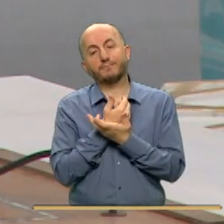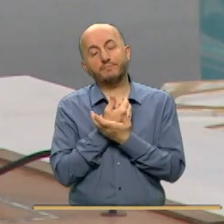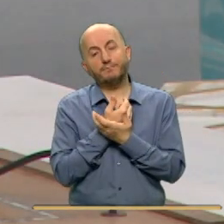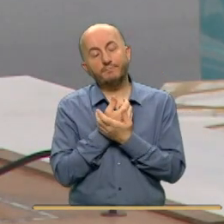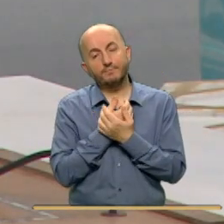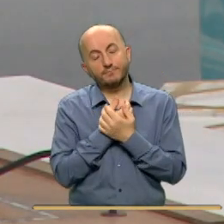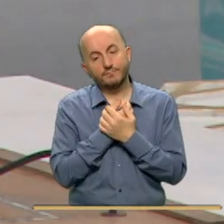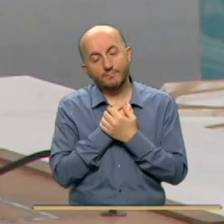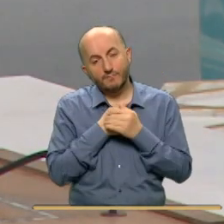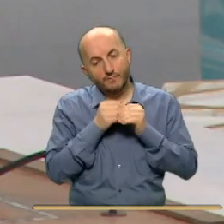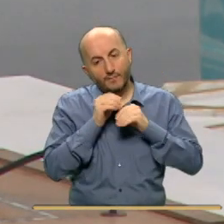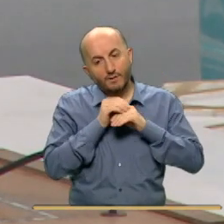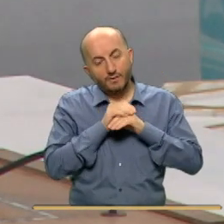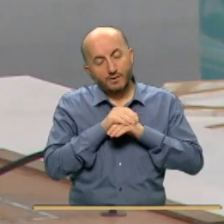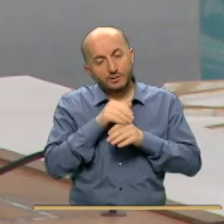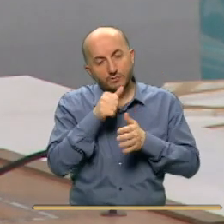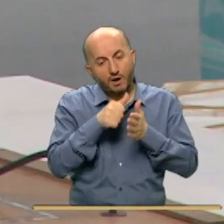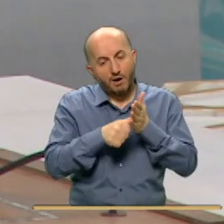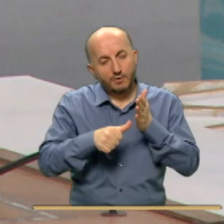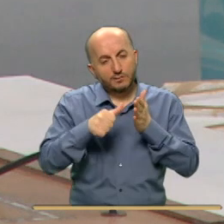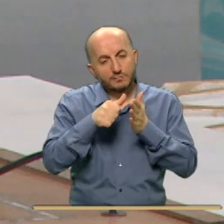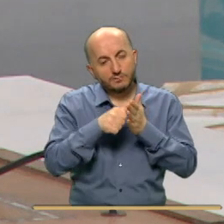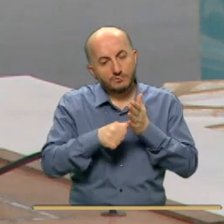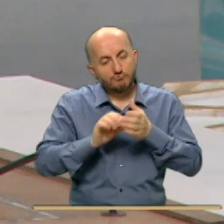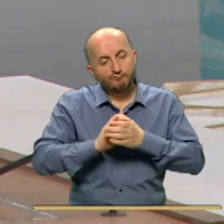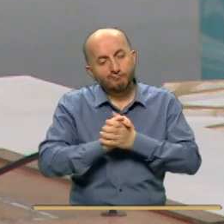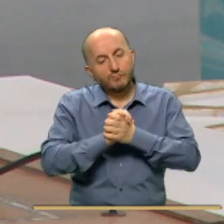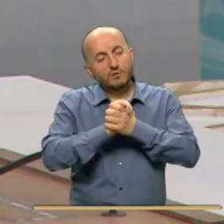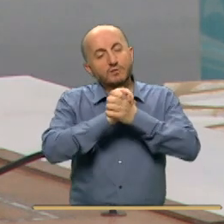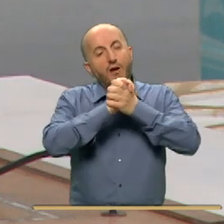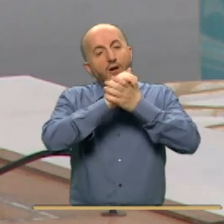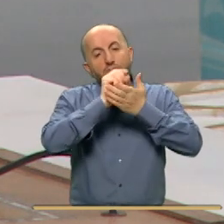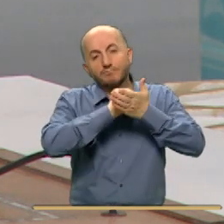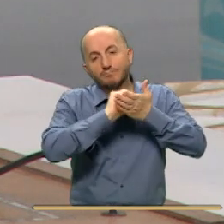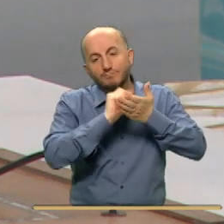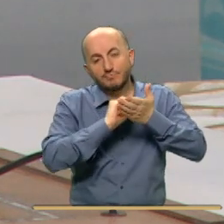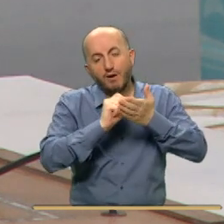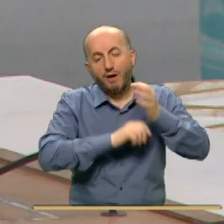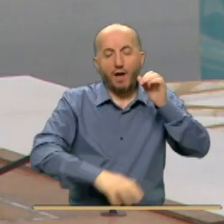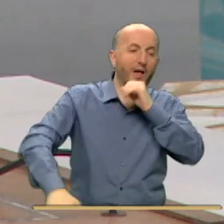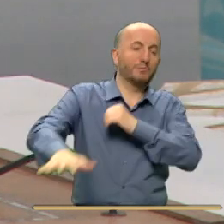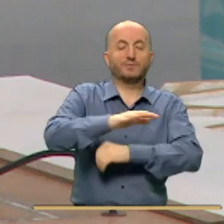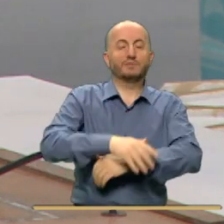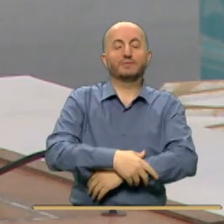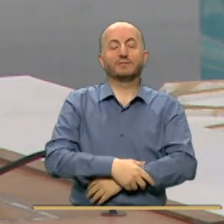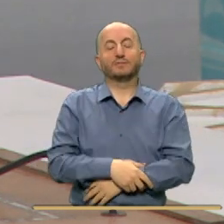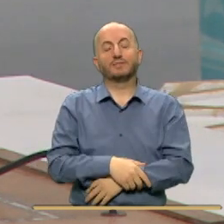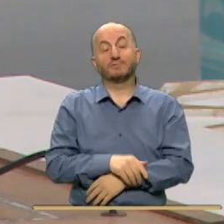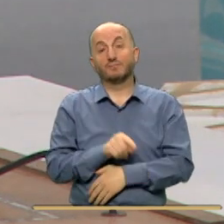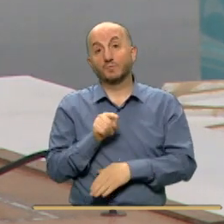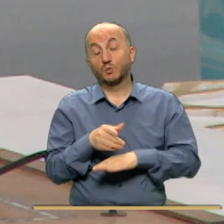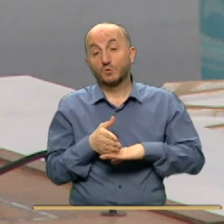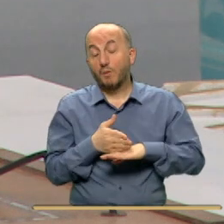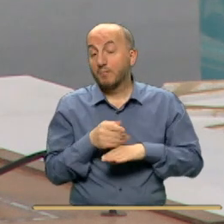aslında bir tarih ve destan yazdınız hepiniz. Hepiniz. Bunun için